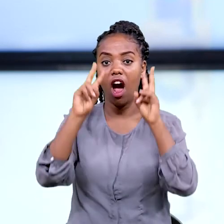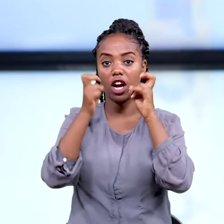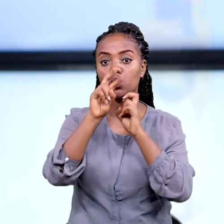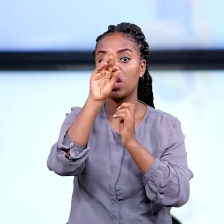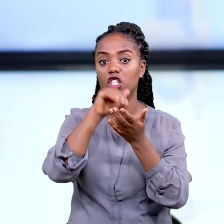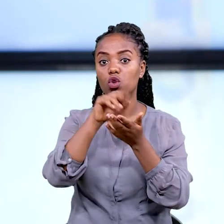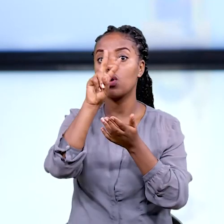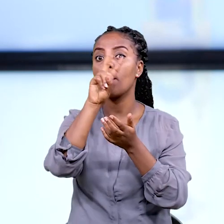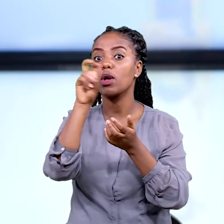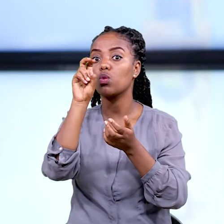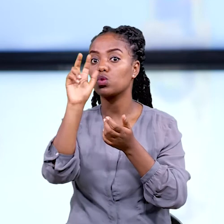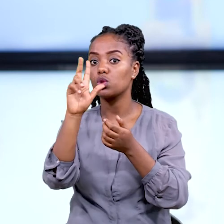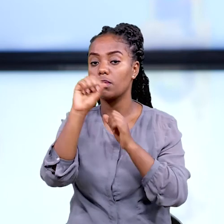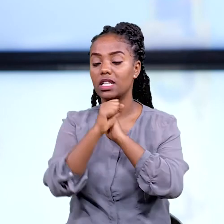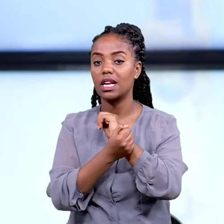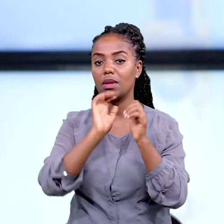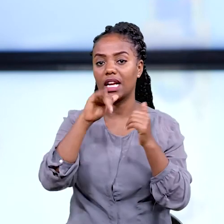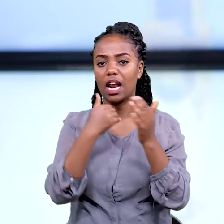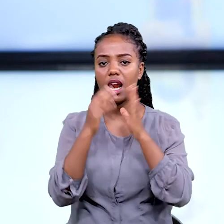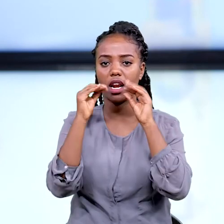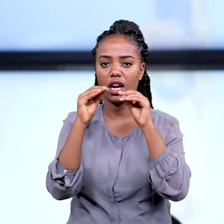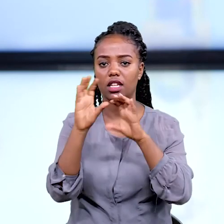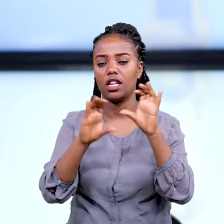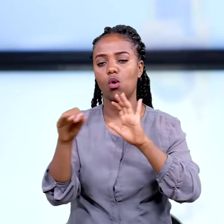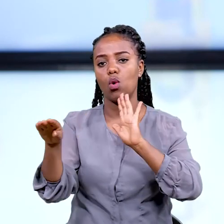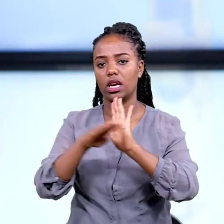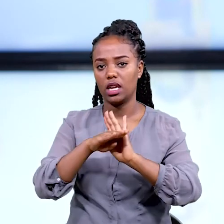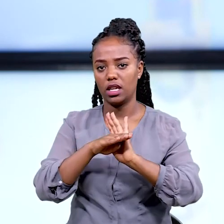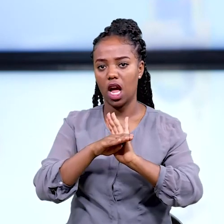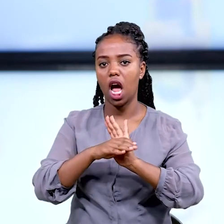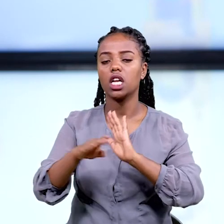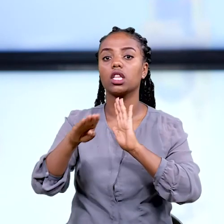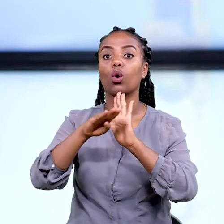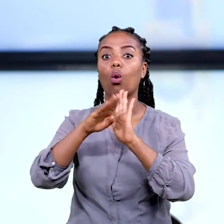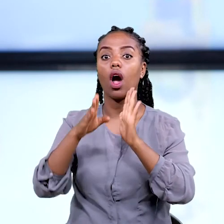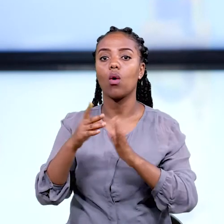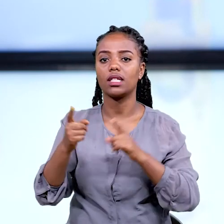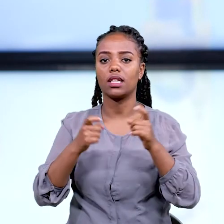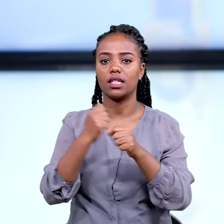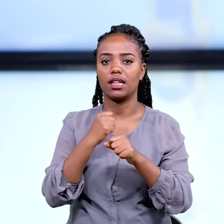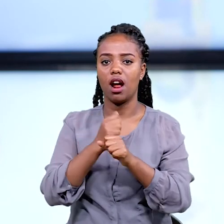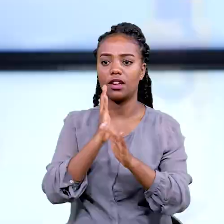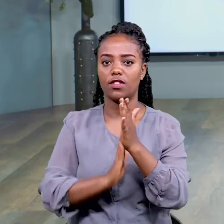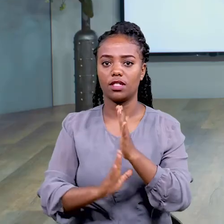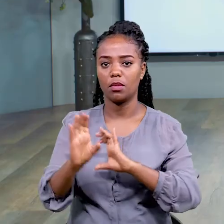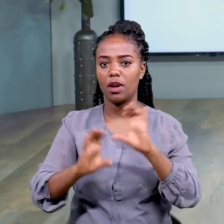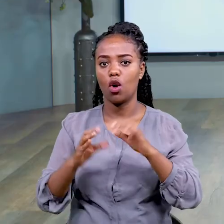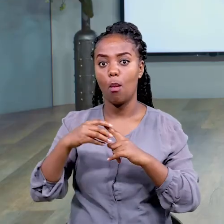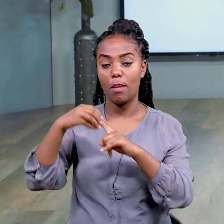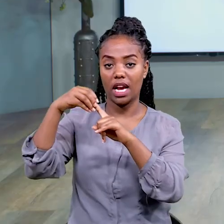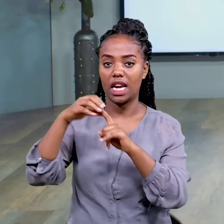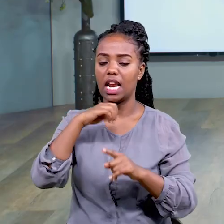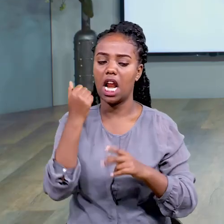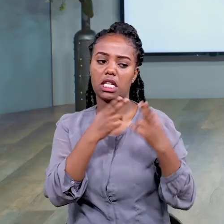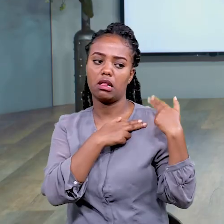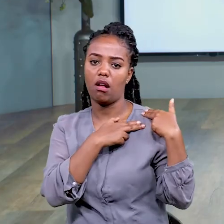አንቀጽ 2203 መሰረት በጠቅላላ አነጋገር የተደረገ ውክልና ለተወካዩ የአስተዳደርን ስራ እንዲፈጽም